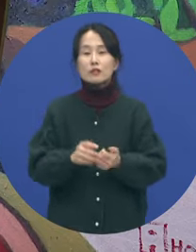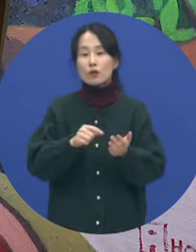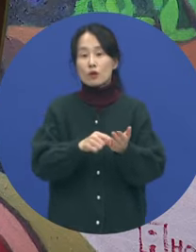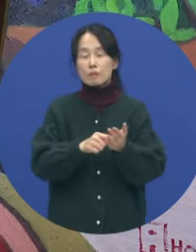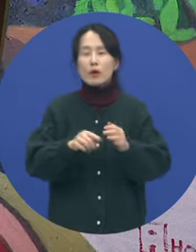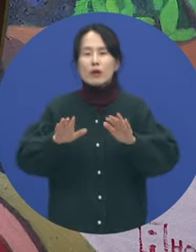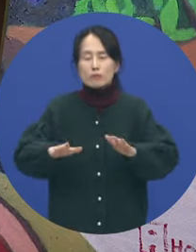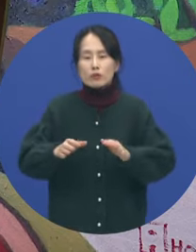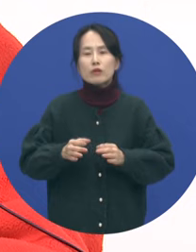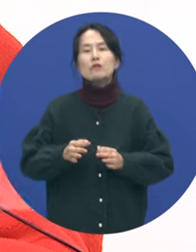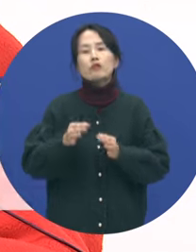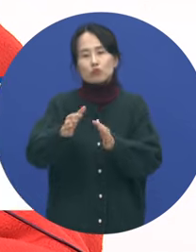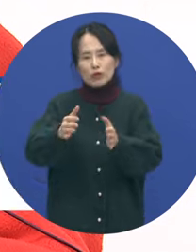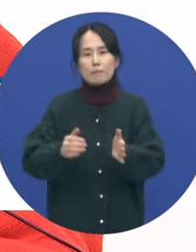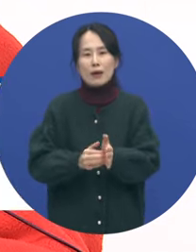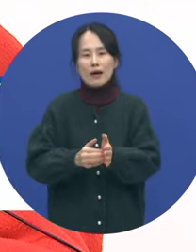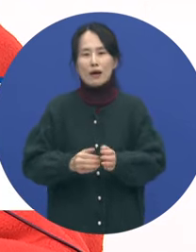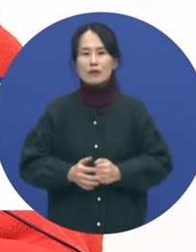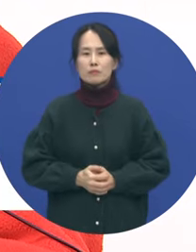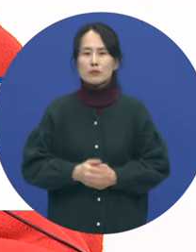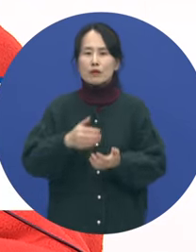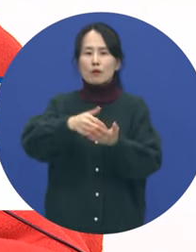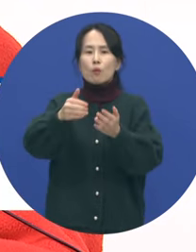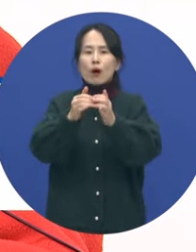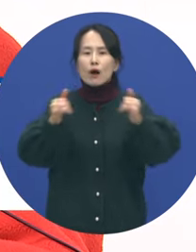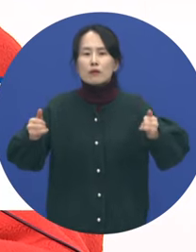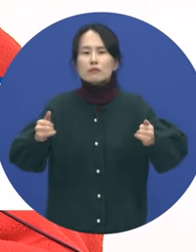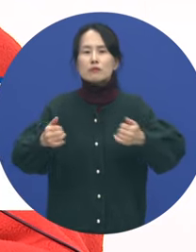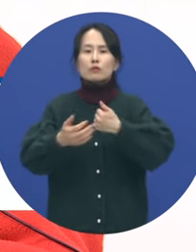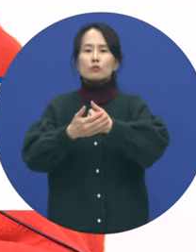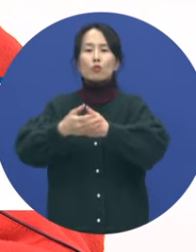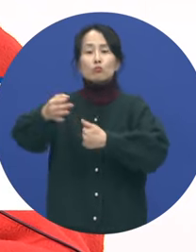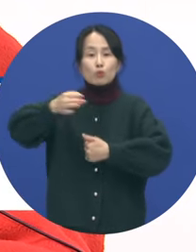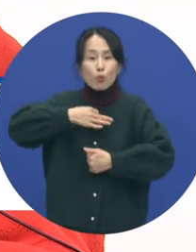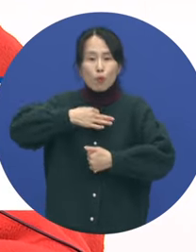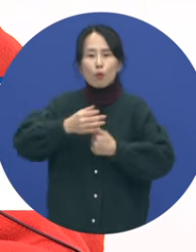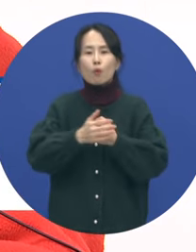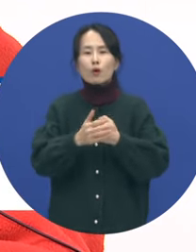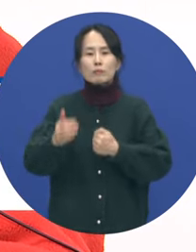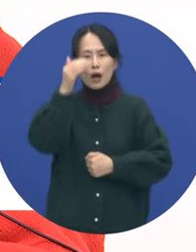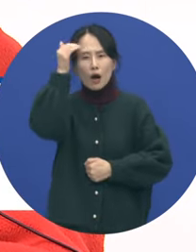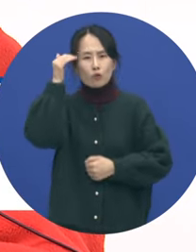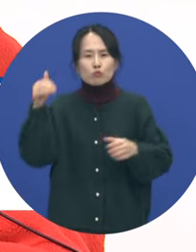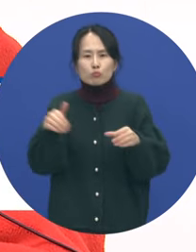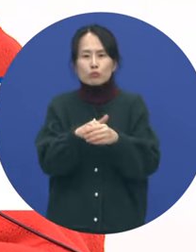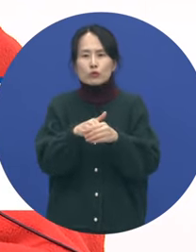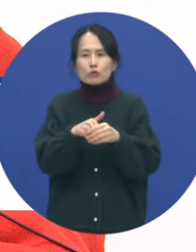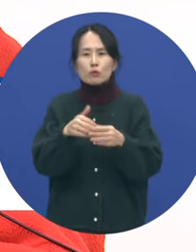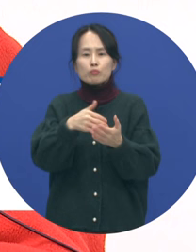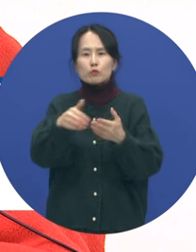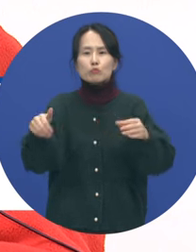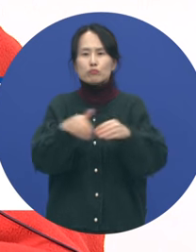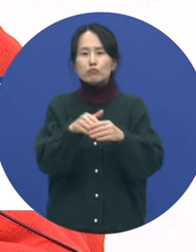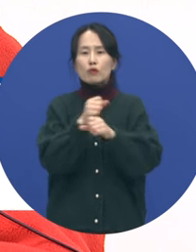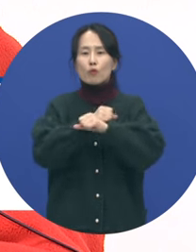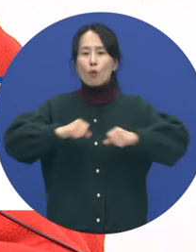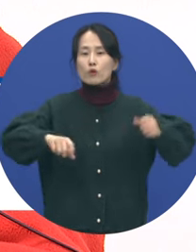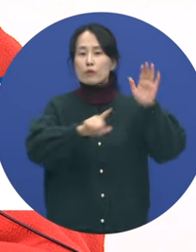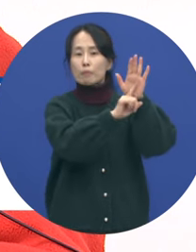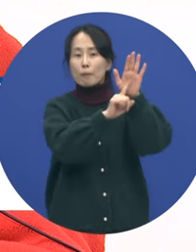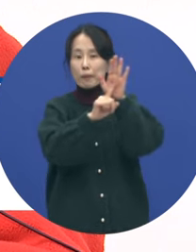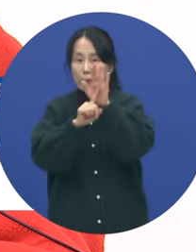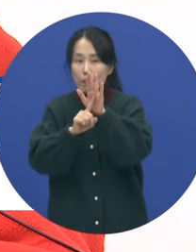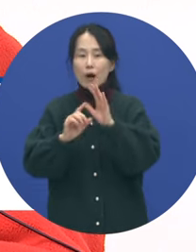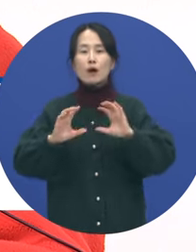전시에 내놓았습니다. 화가들인데 이렇게 지원금도 준다고 하니까 한국 미술 문화를 널리 알리고 또